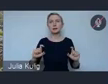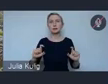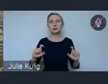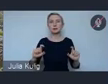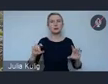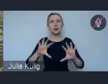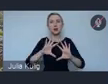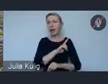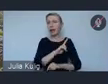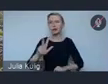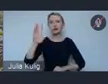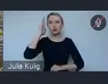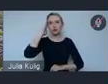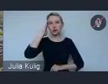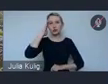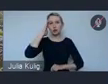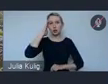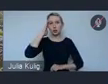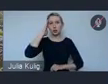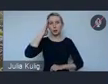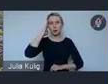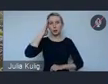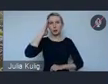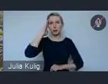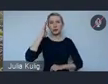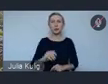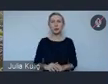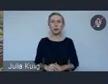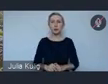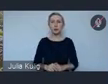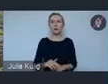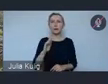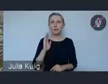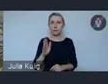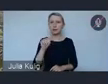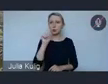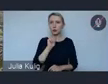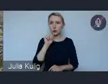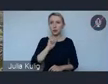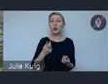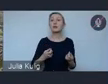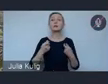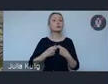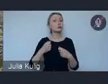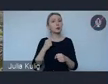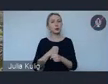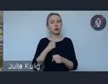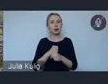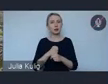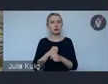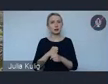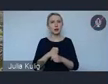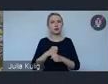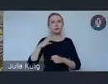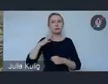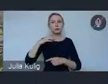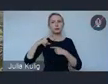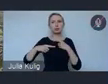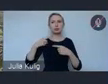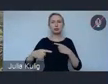wiedzieliśmy że że to będzie test tego jak ta współpraca przebiegała i na ile